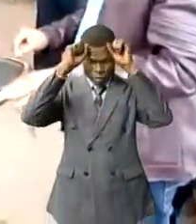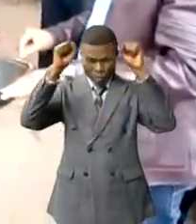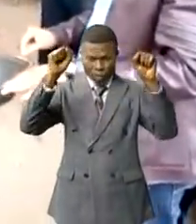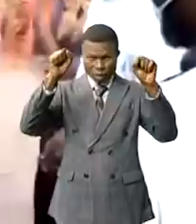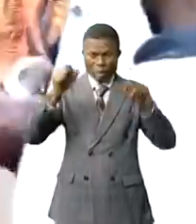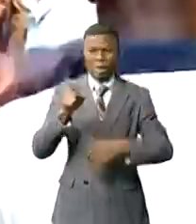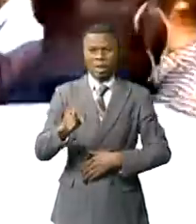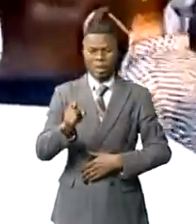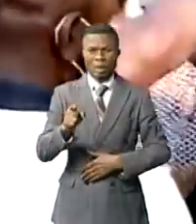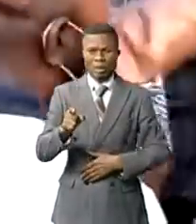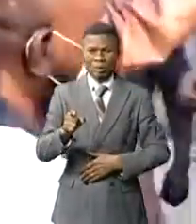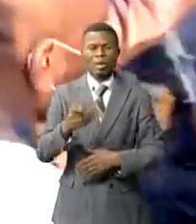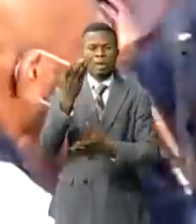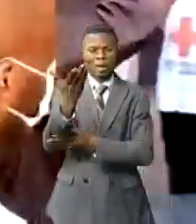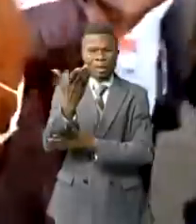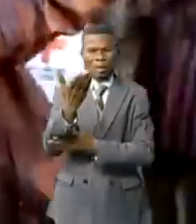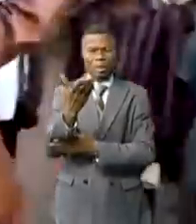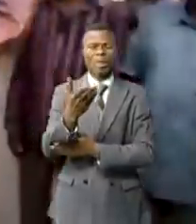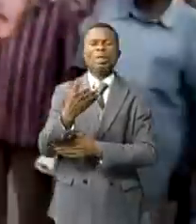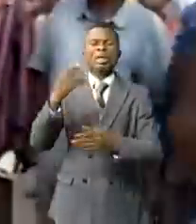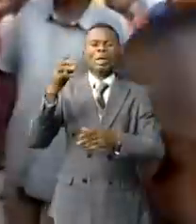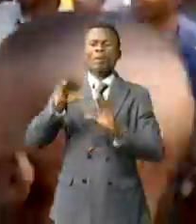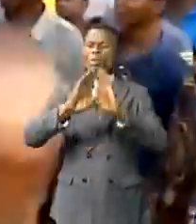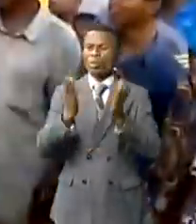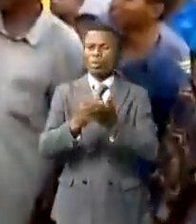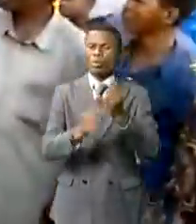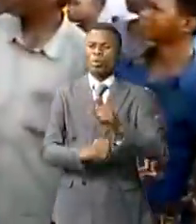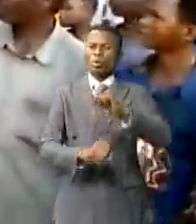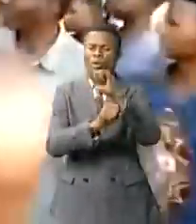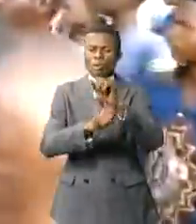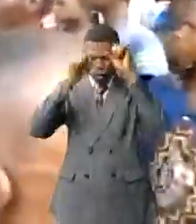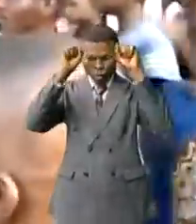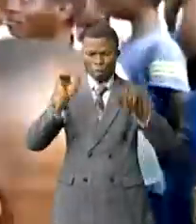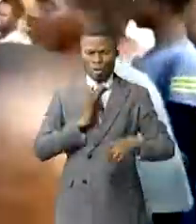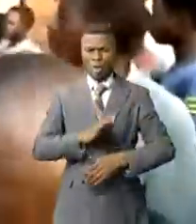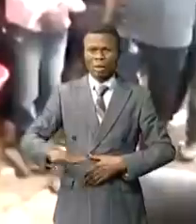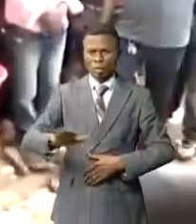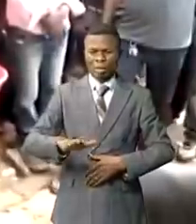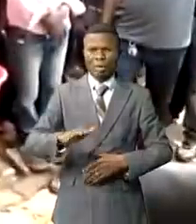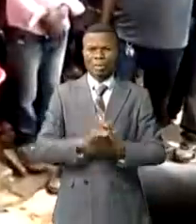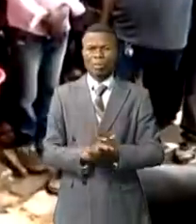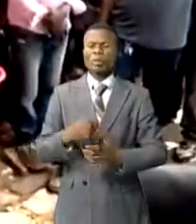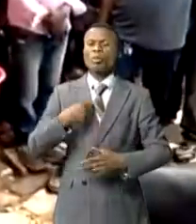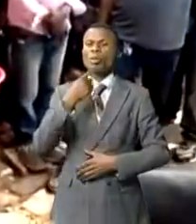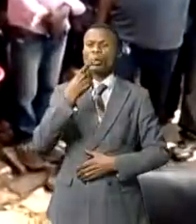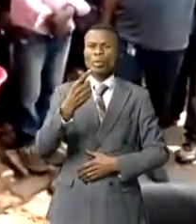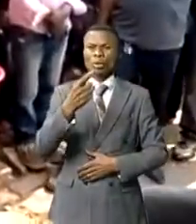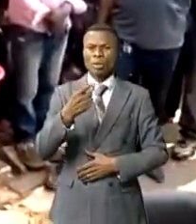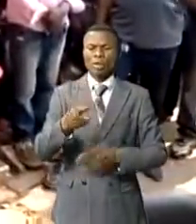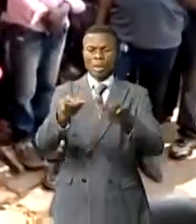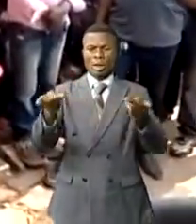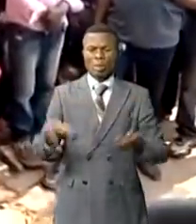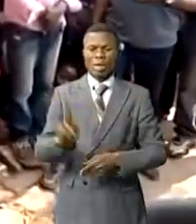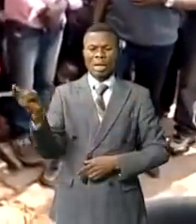Clovis Noumbi Noumbi a recommandé à ses électeurs le soutien au président de la République en ces termes. Je cite, « Dans l'espace